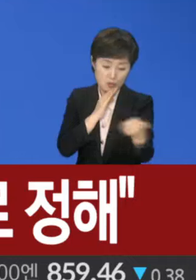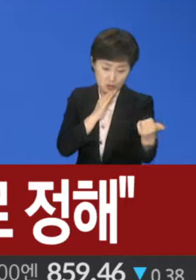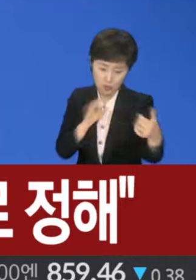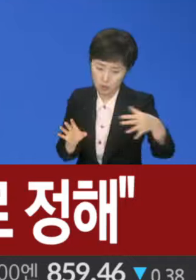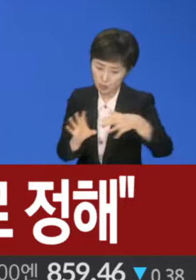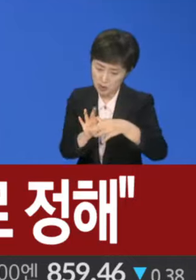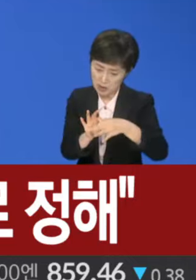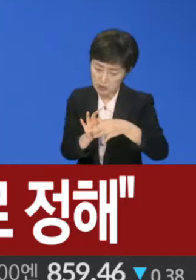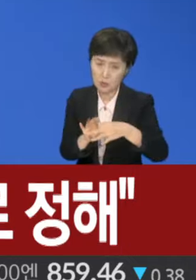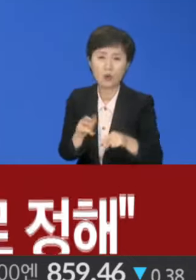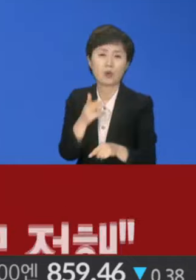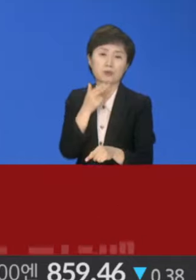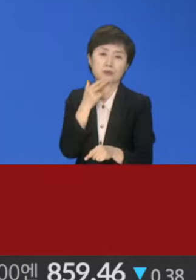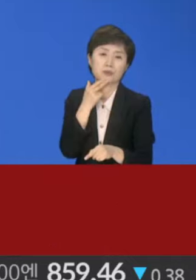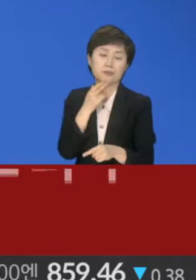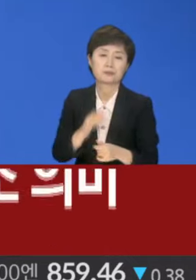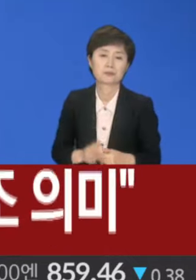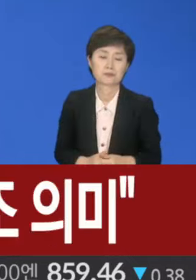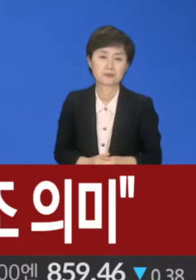있다고 보기 어렵습니다.